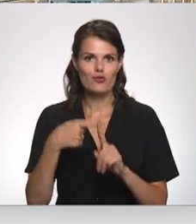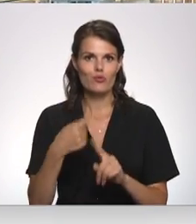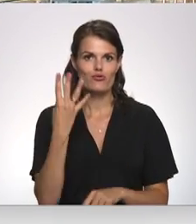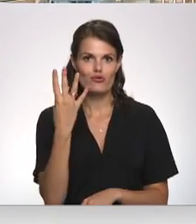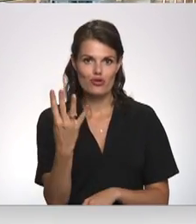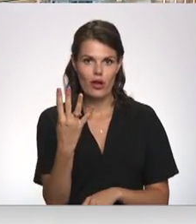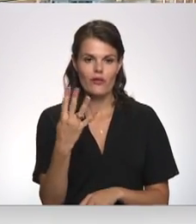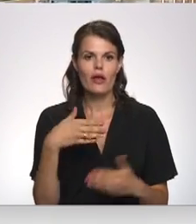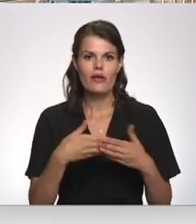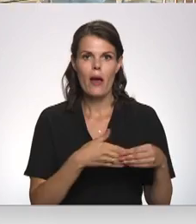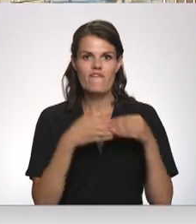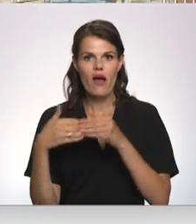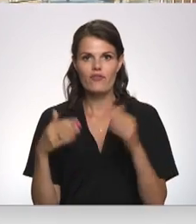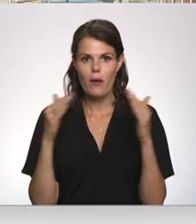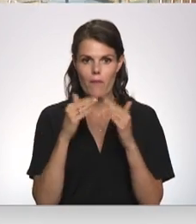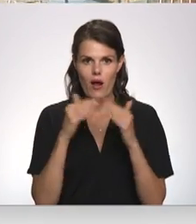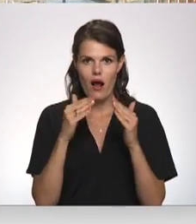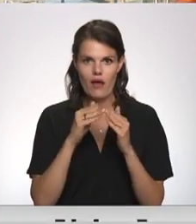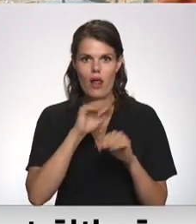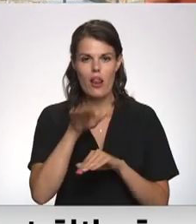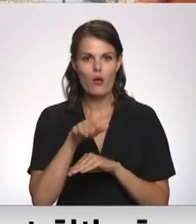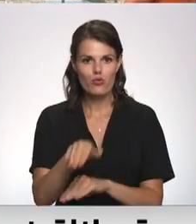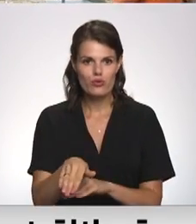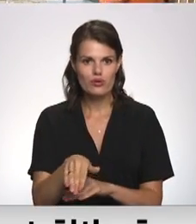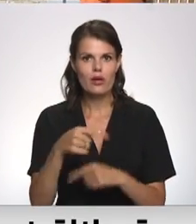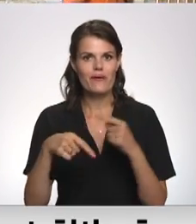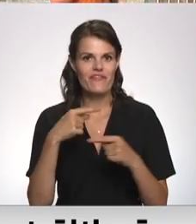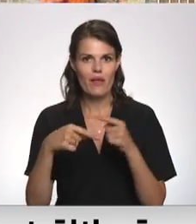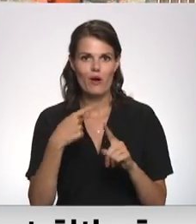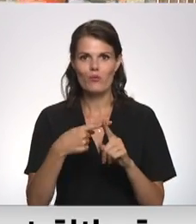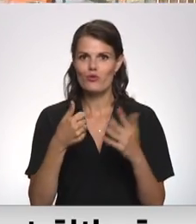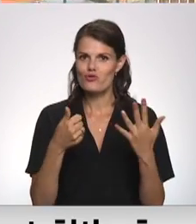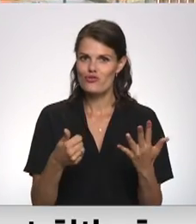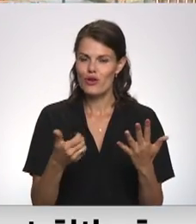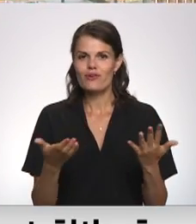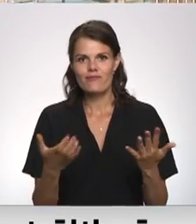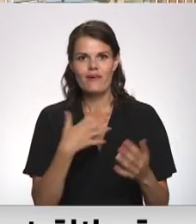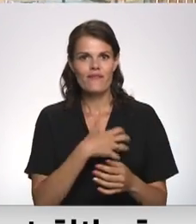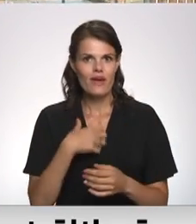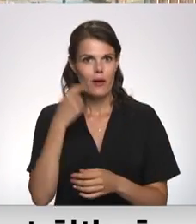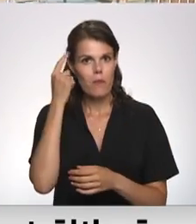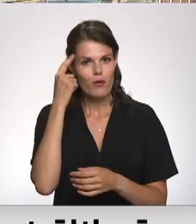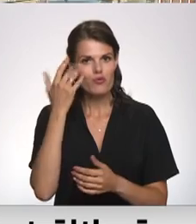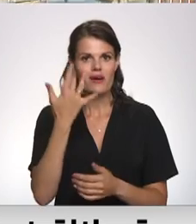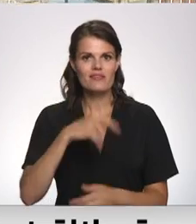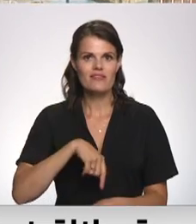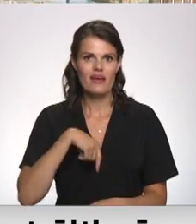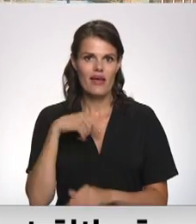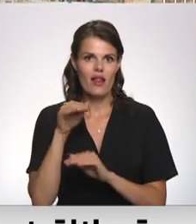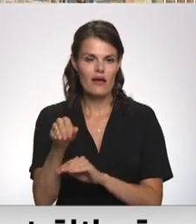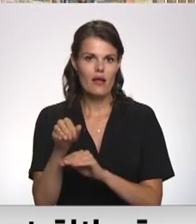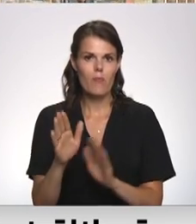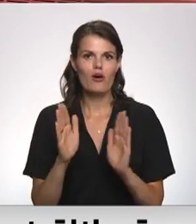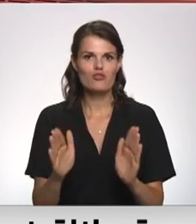grādi. Ja aizvedam mēs mājās, tur ir leduskapī pieņemts plus 6. Nu, tad ir jāpadomā, cik ilgi to produktu mēs